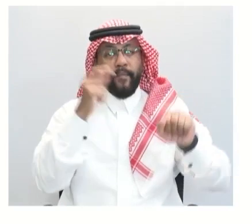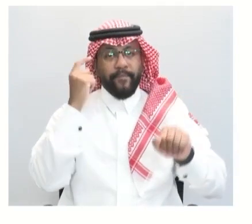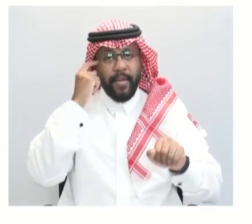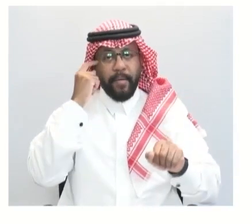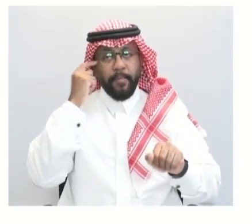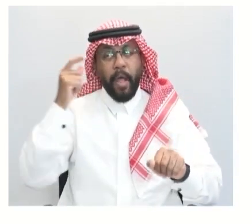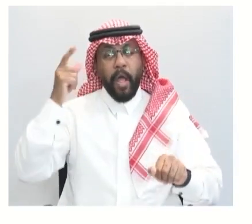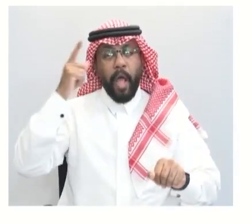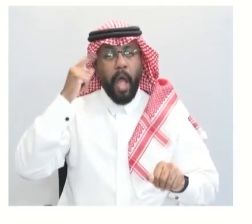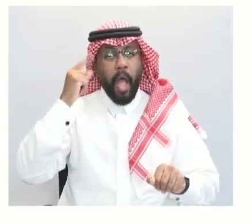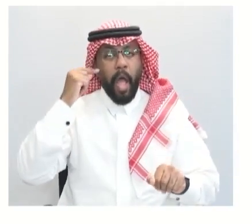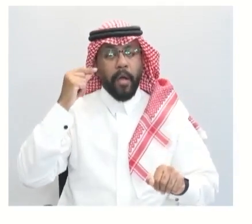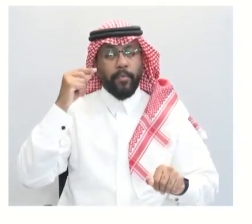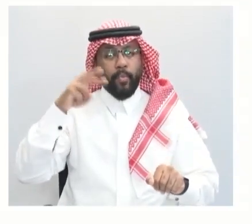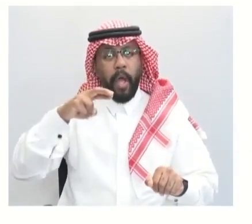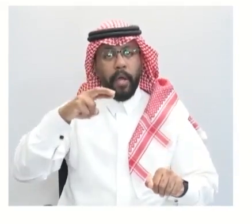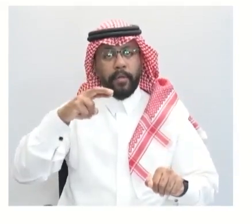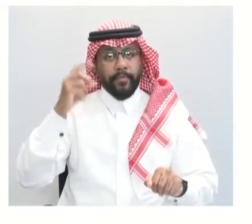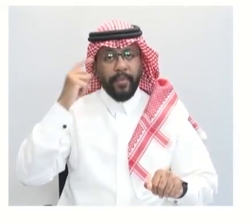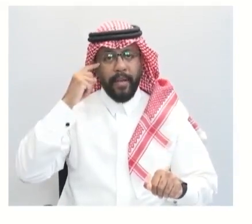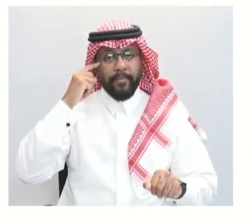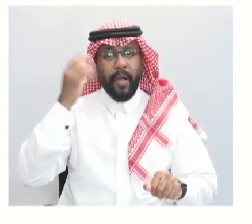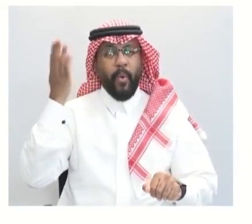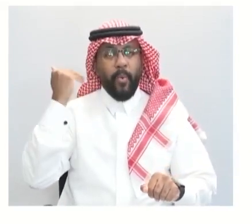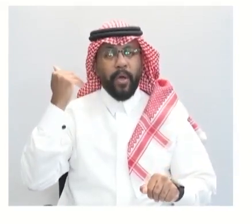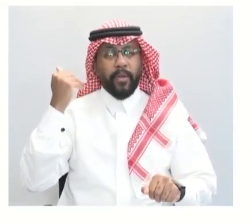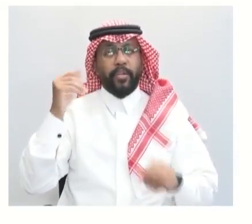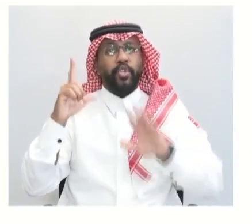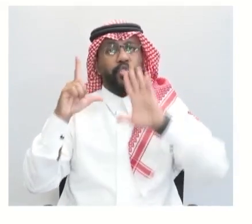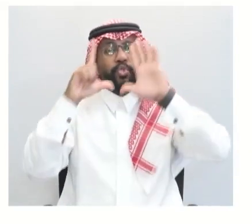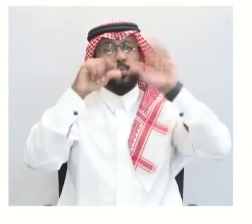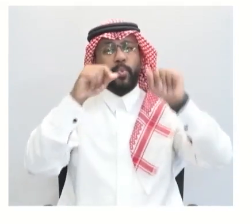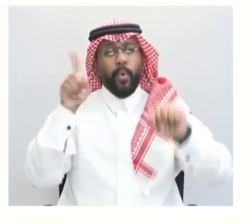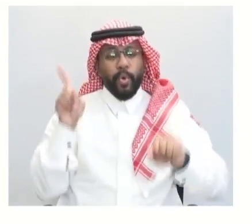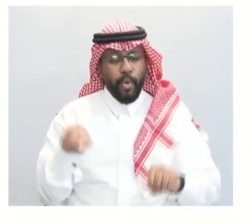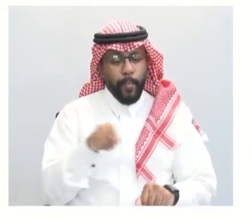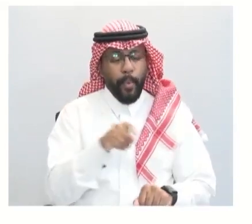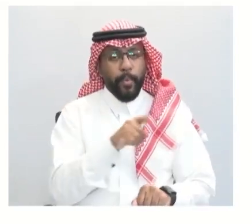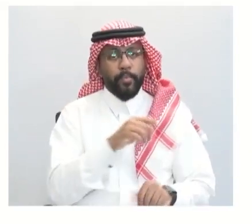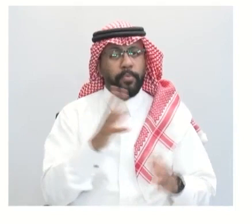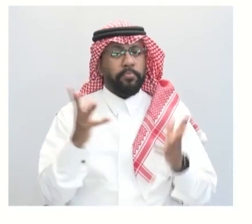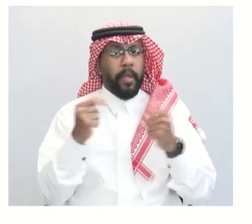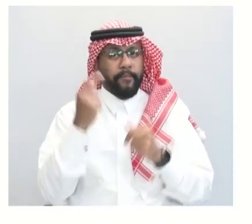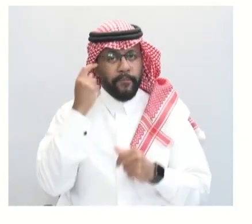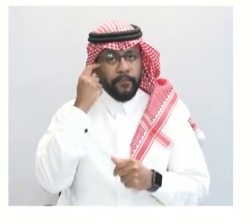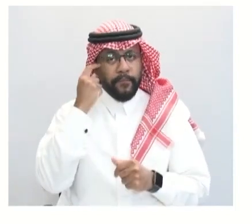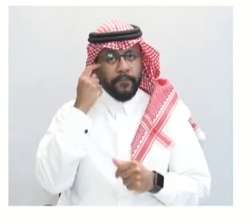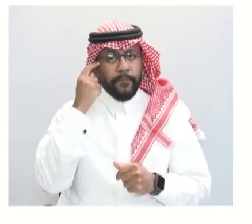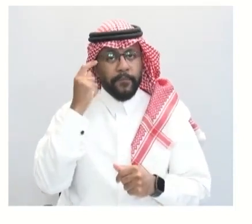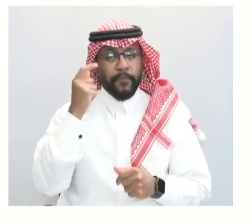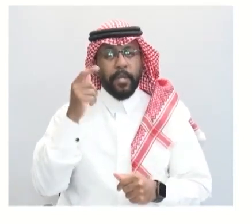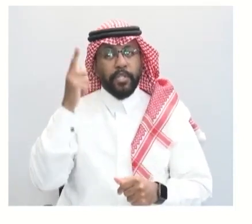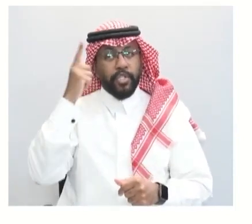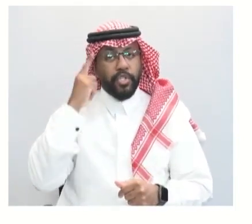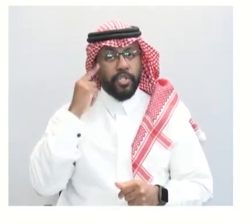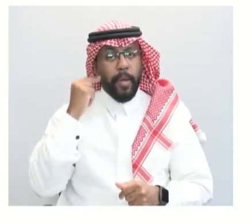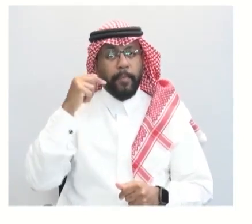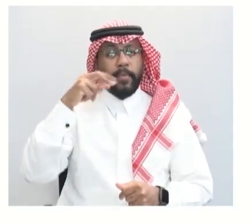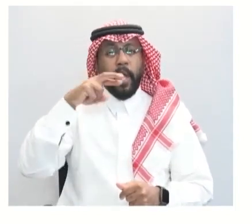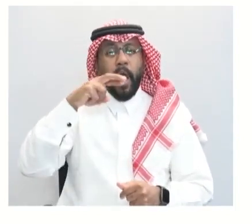اذا في درس سابق اخذنا ما هي ايام الاسبوع والان سوف نقوم بترتيبها